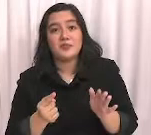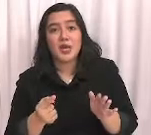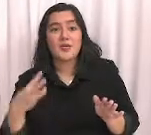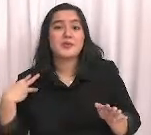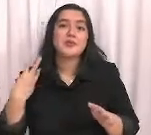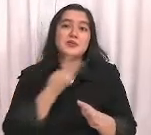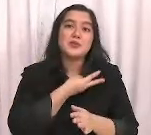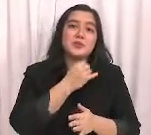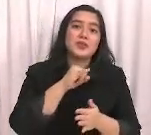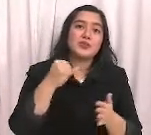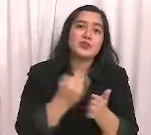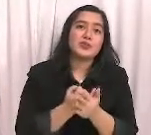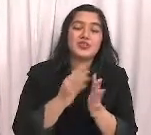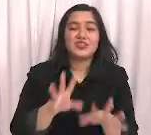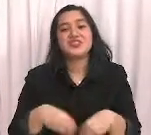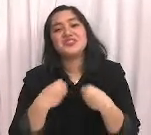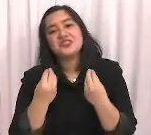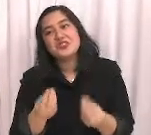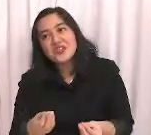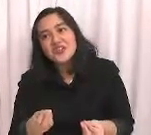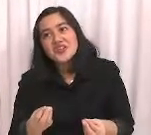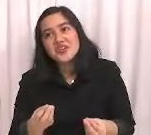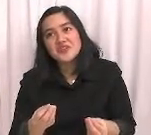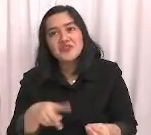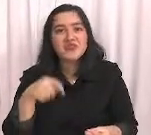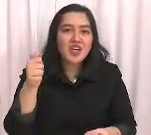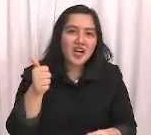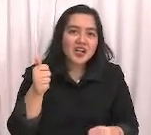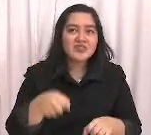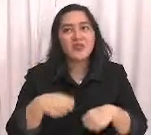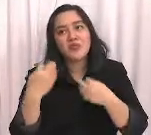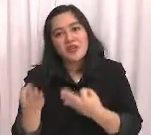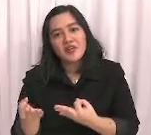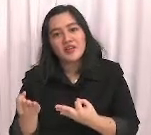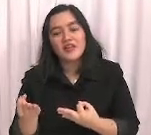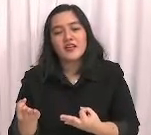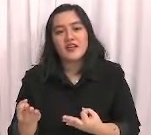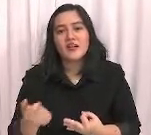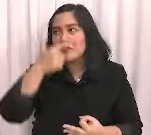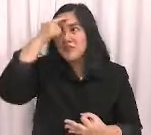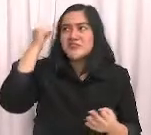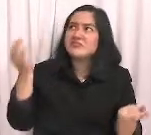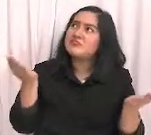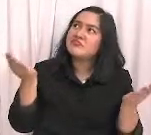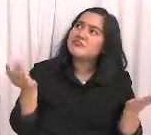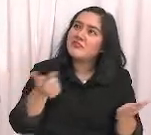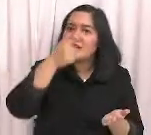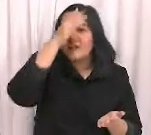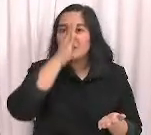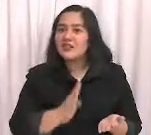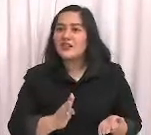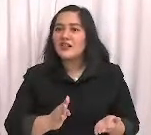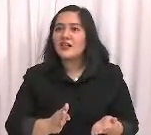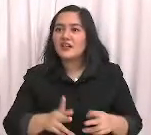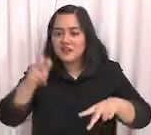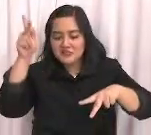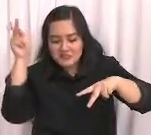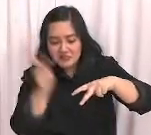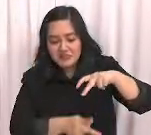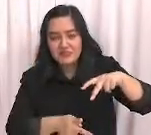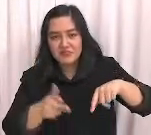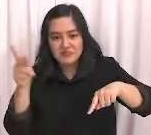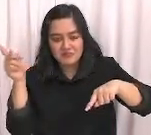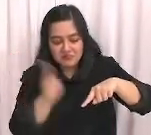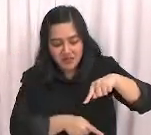Mm. Siguro, pinaparusahan ako ng Panginoon, kaya kinakailangan magbigay na ako uli. Pinapaalalahan na ako ng Panginoon. So, magbigay na ako ng tithes. So, nagbigay ka